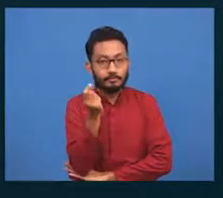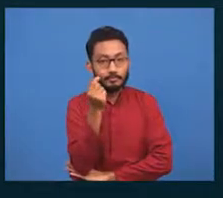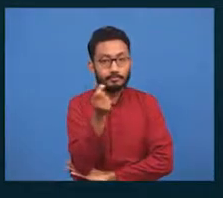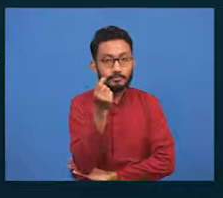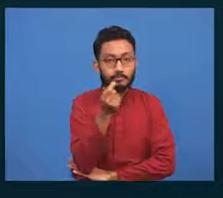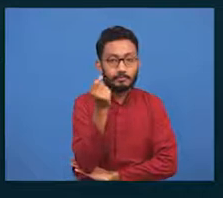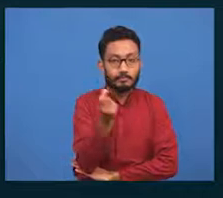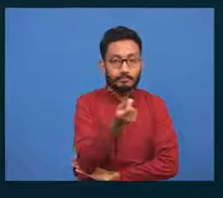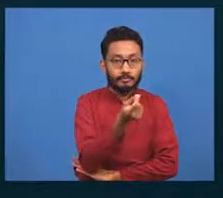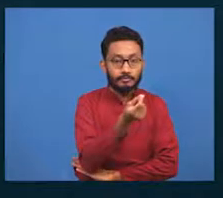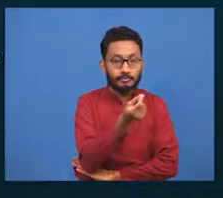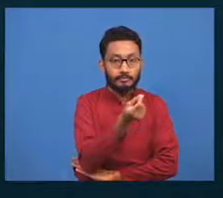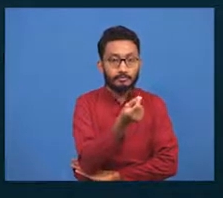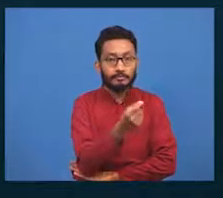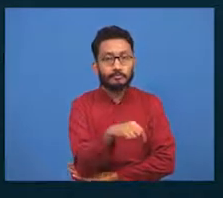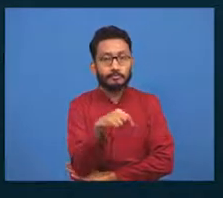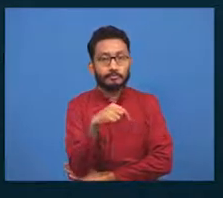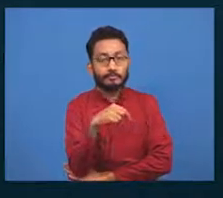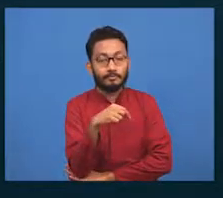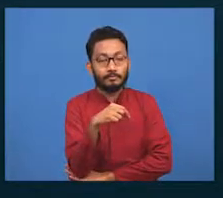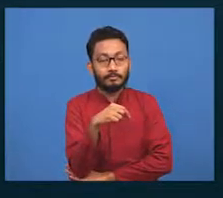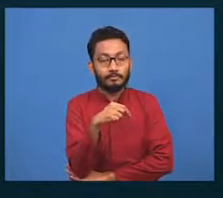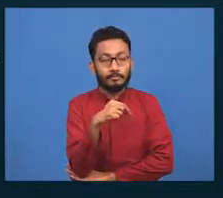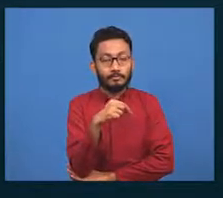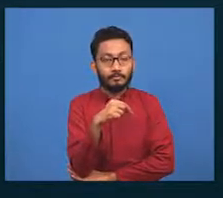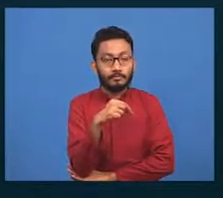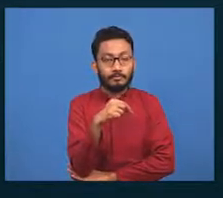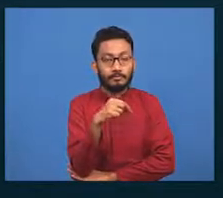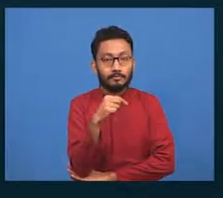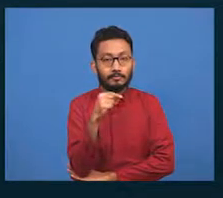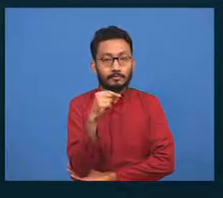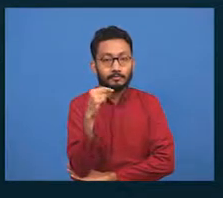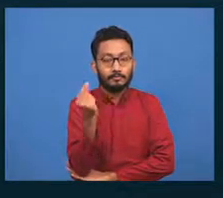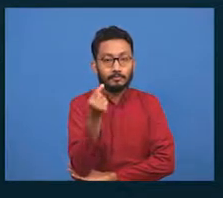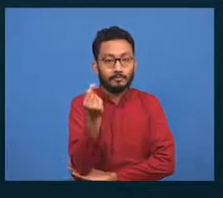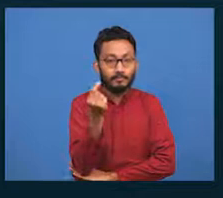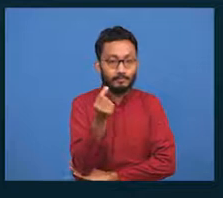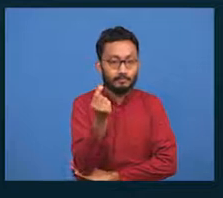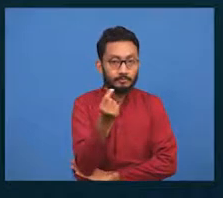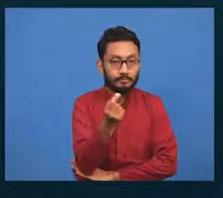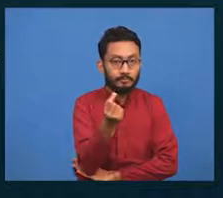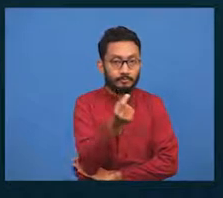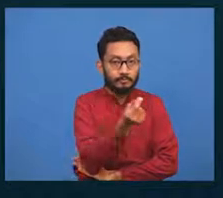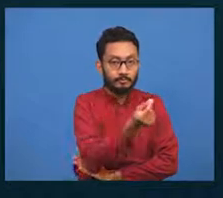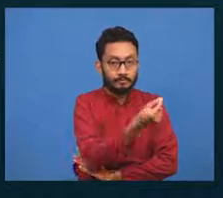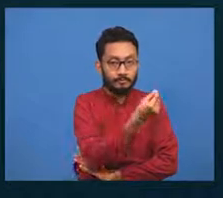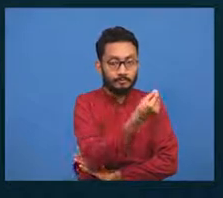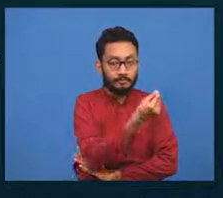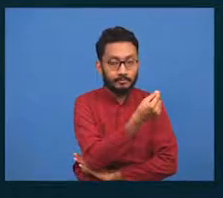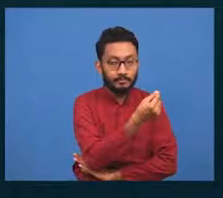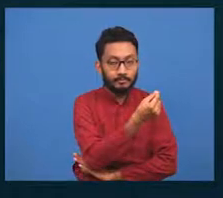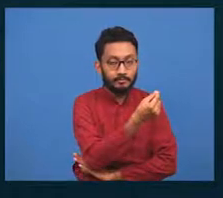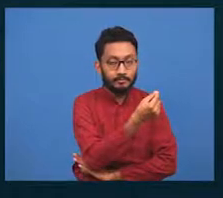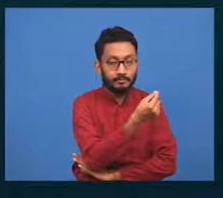Bismillahirrahmanirrahim. وَذَرِ الَّذِينَ